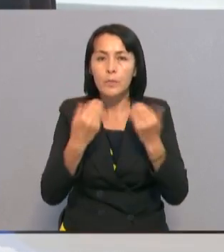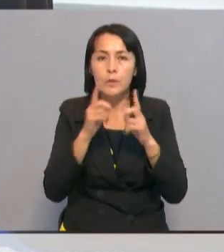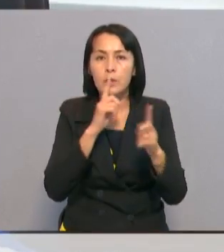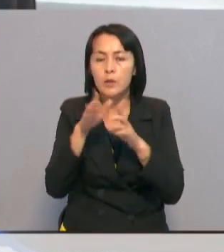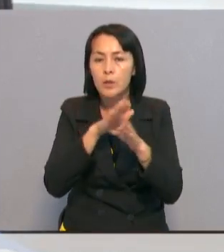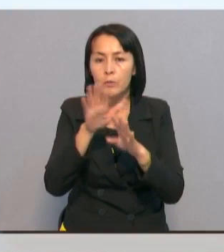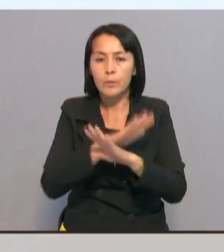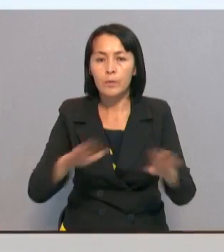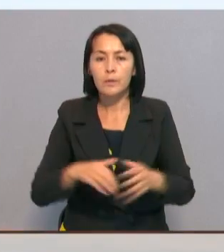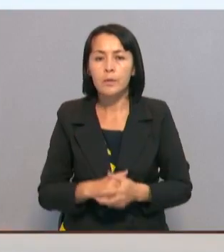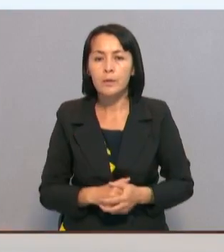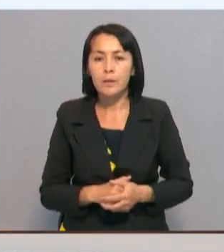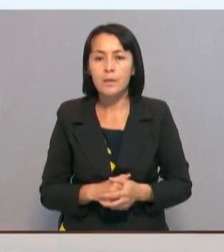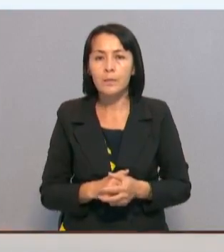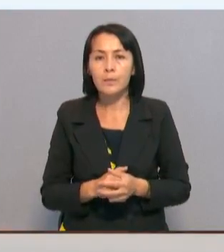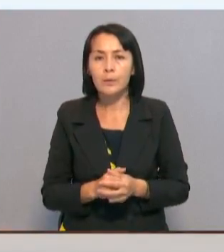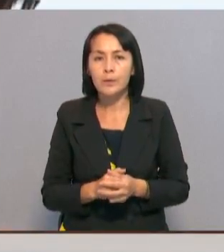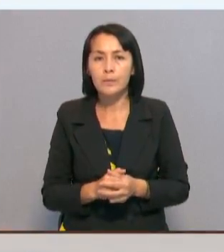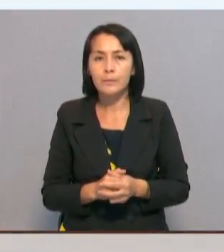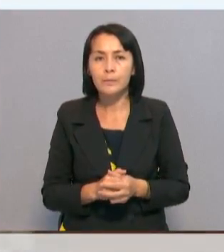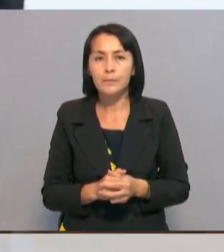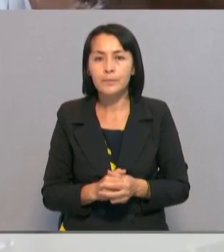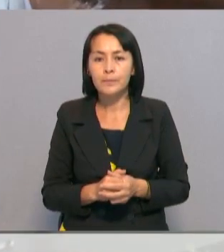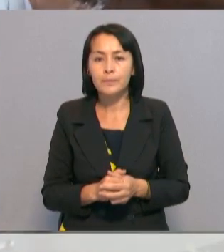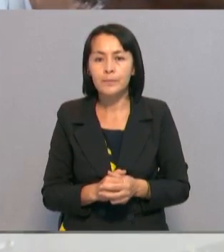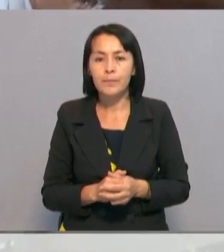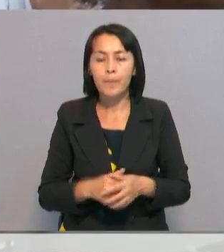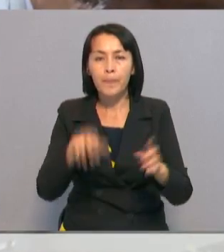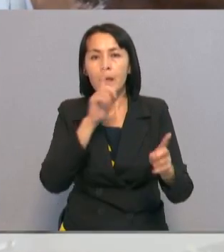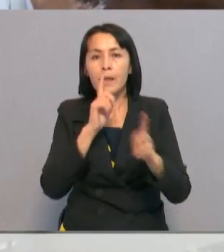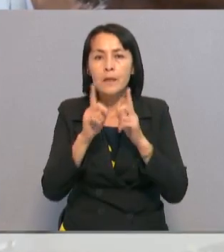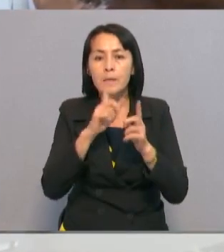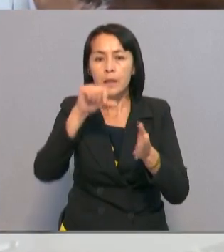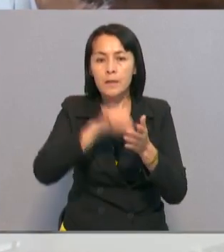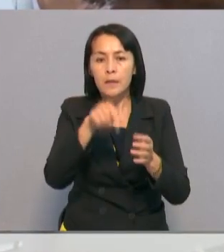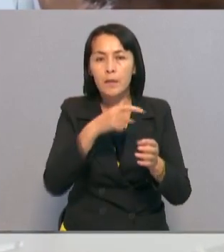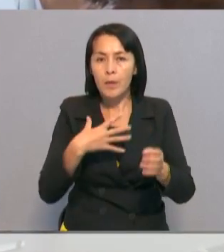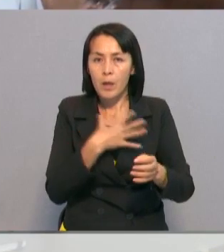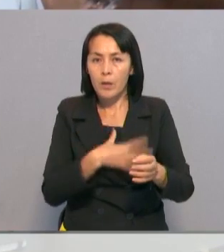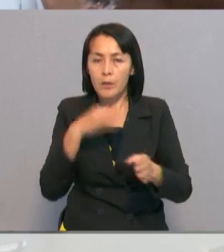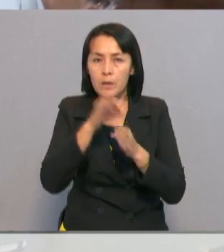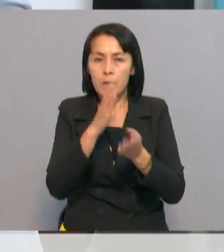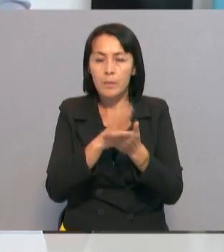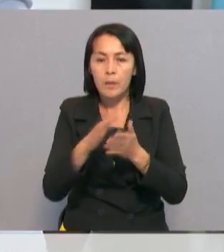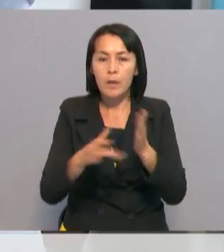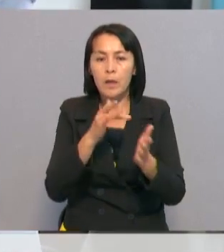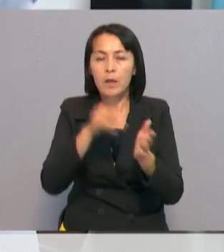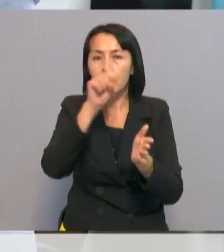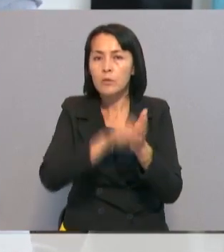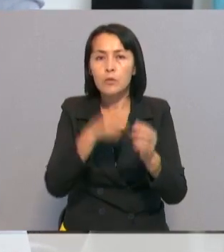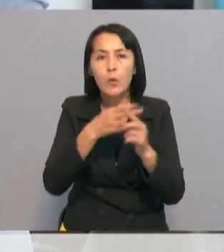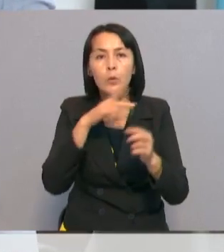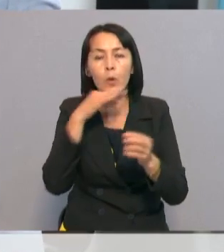жиын өтпеді. Келмейді ғой, болды ғой, соқтың келмейді. Кеңес мүшелерінің алаңдауына негіз бар, қалада суицид жасарып